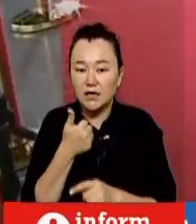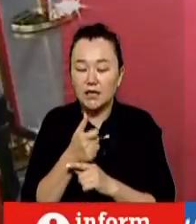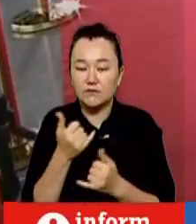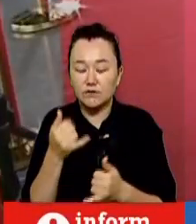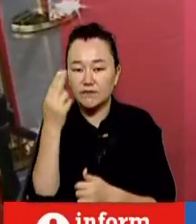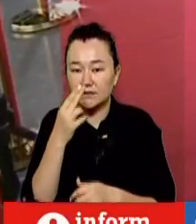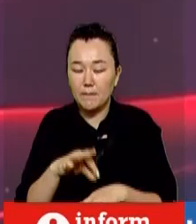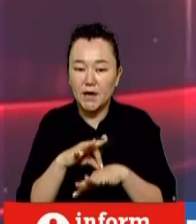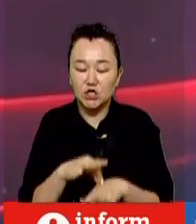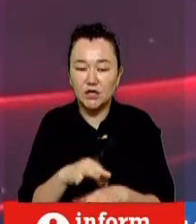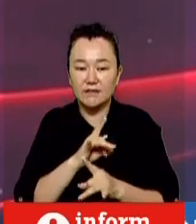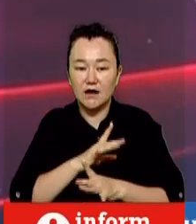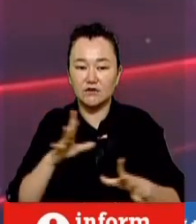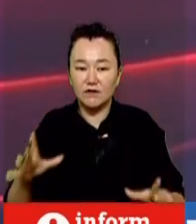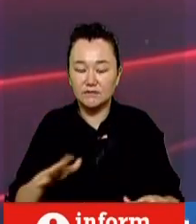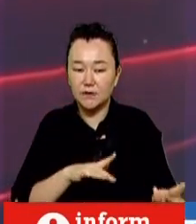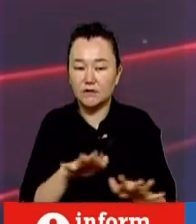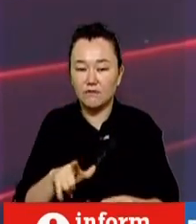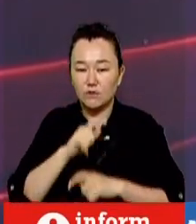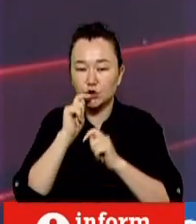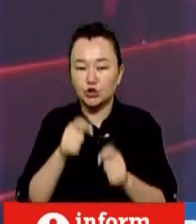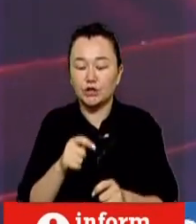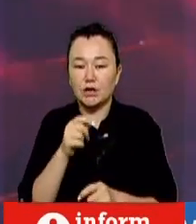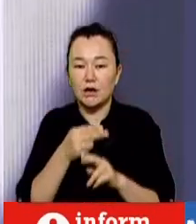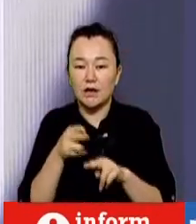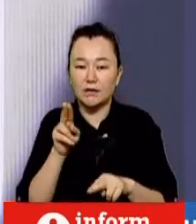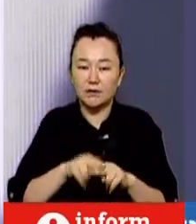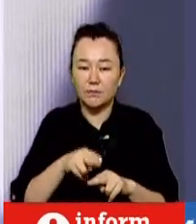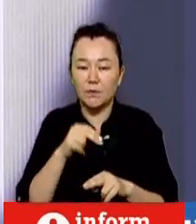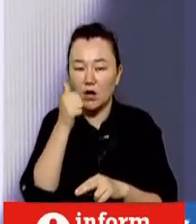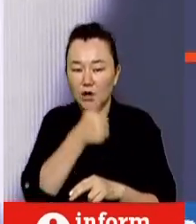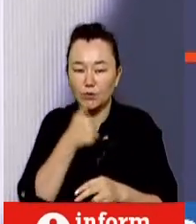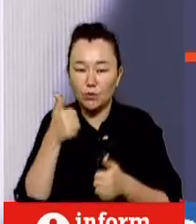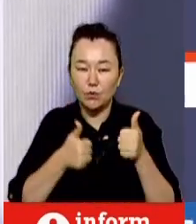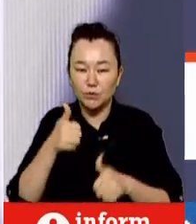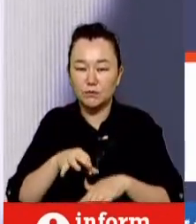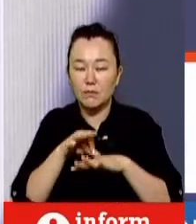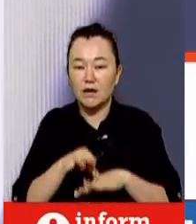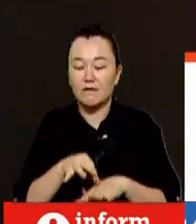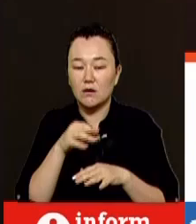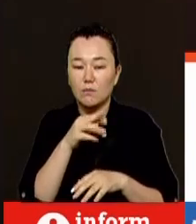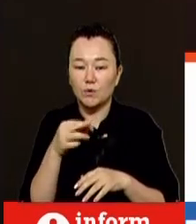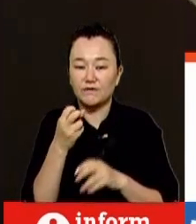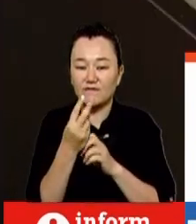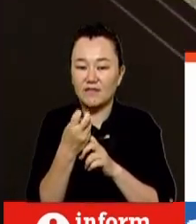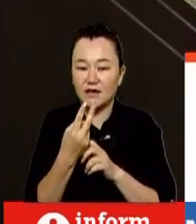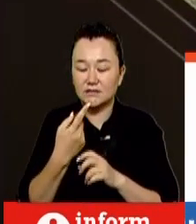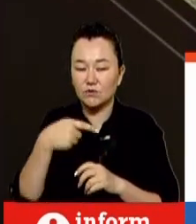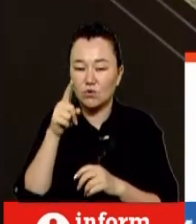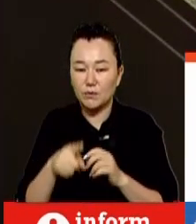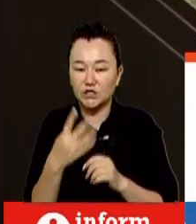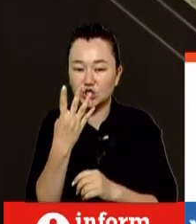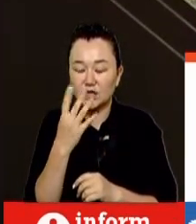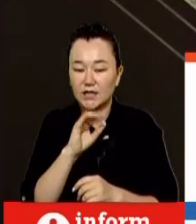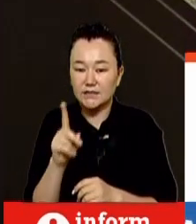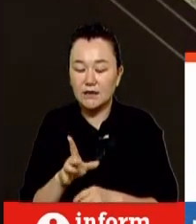в Астане прошла торжественная церемония вручения об этом В этом году конкурс провели по 12 номинациям в